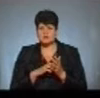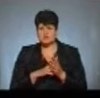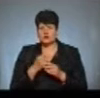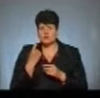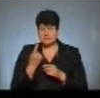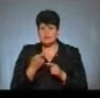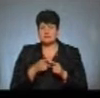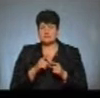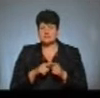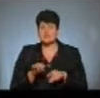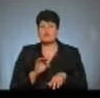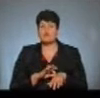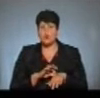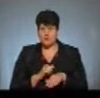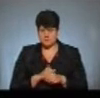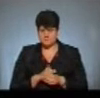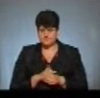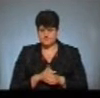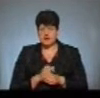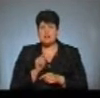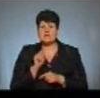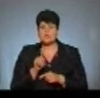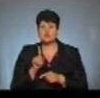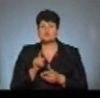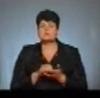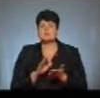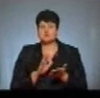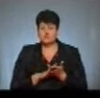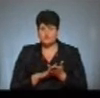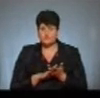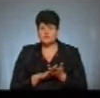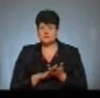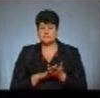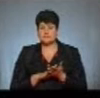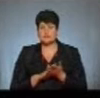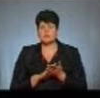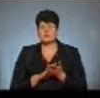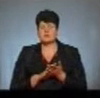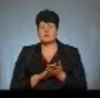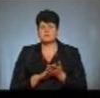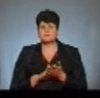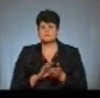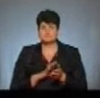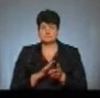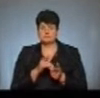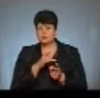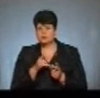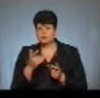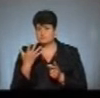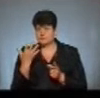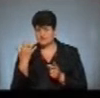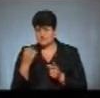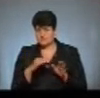них – це, скажімо, по хворобі. Для того, щоб зареєструватися, а реєстрація на додаткову сесію триває впродовж 5 днів